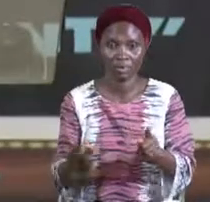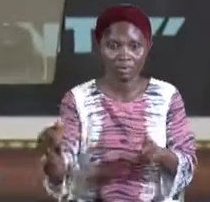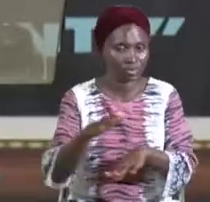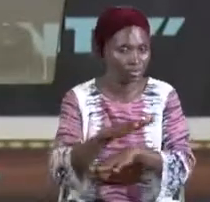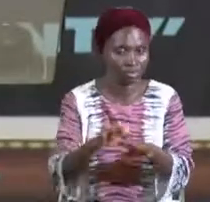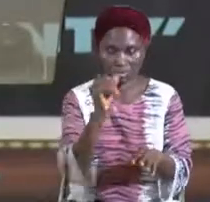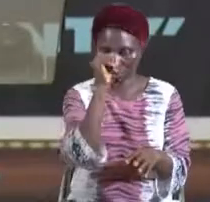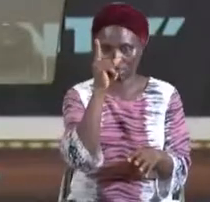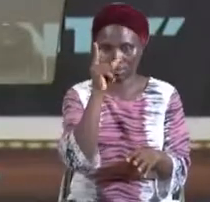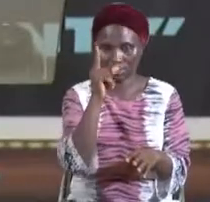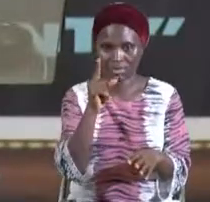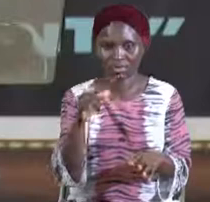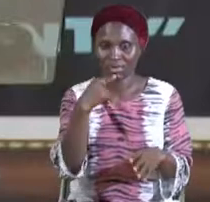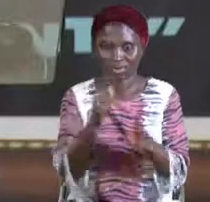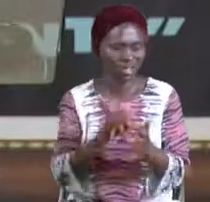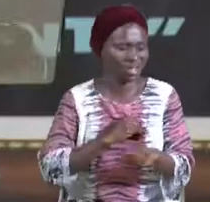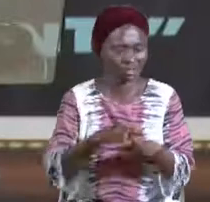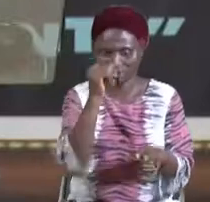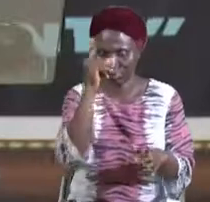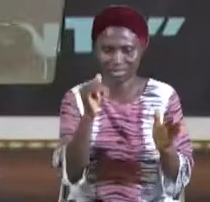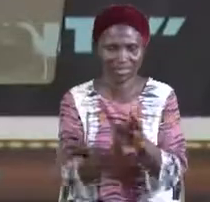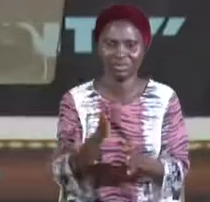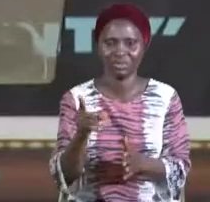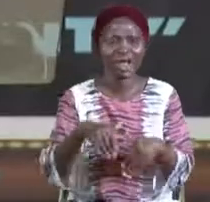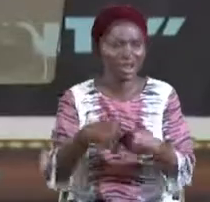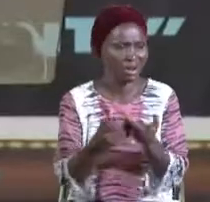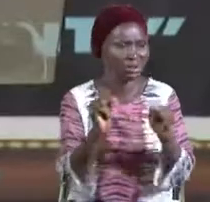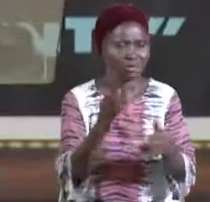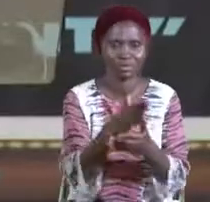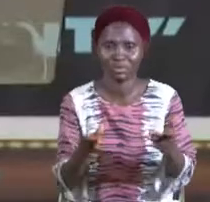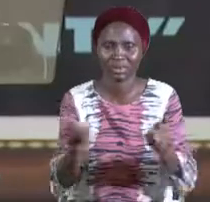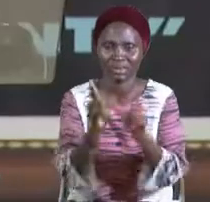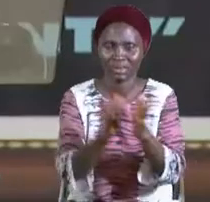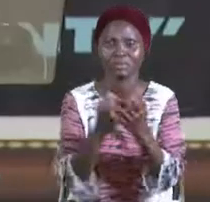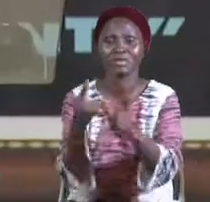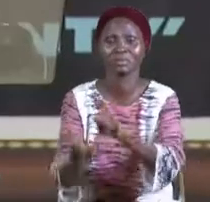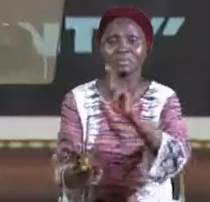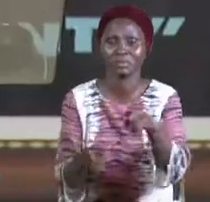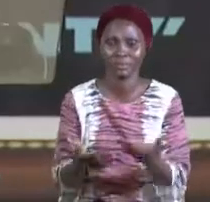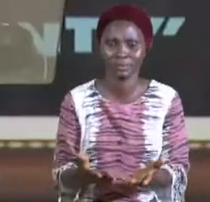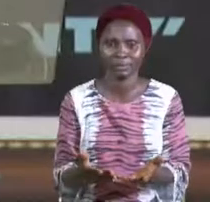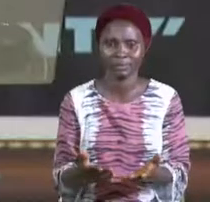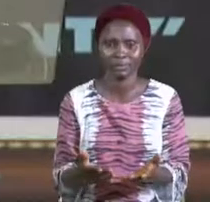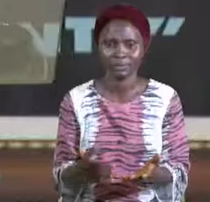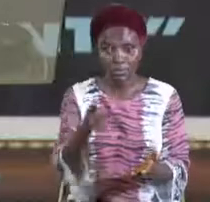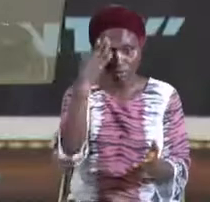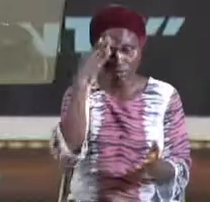ne comprennent pas comment est-ce que quelque chose comme ça peut se faire. Vous